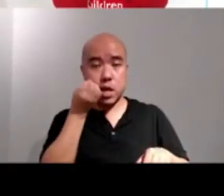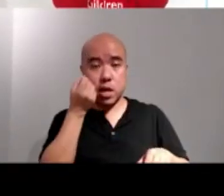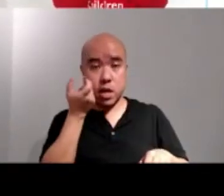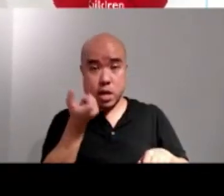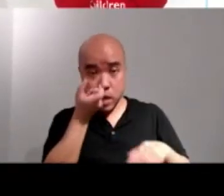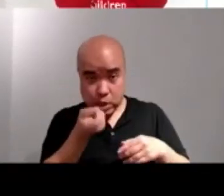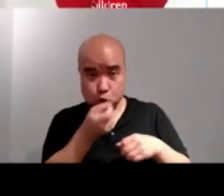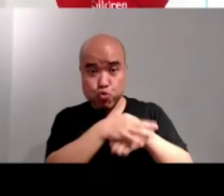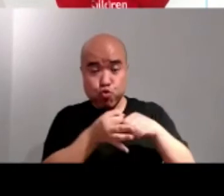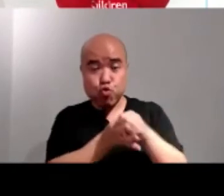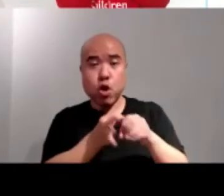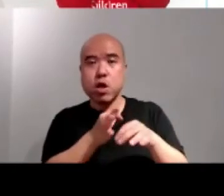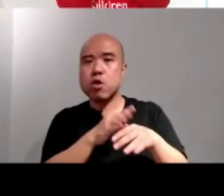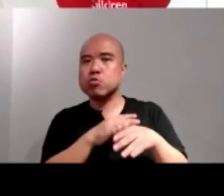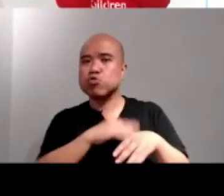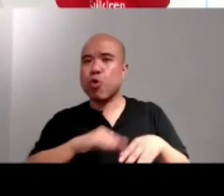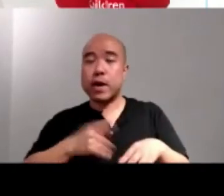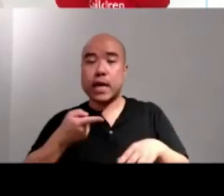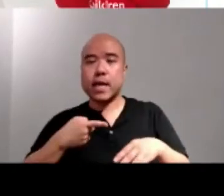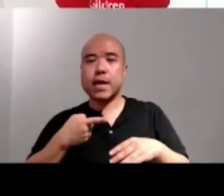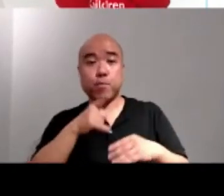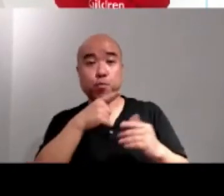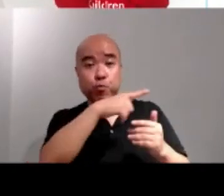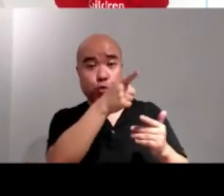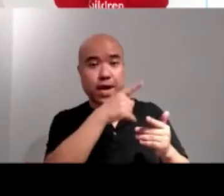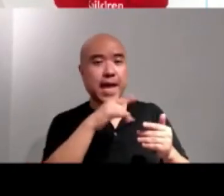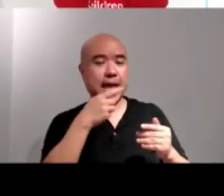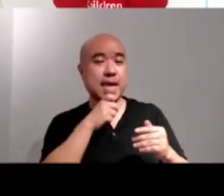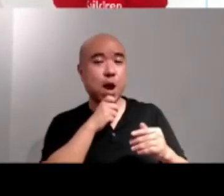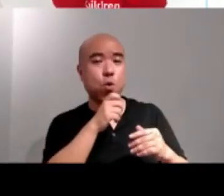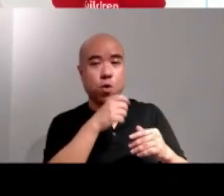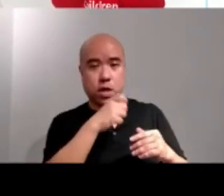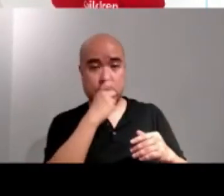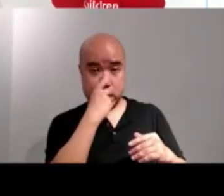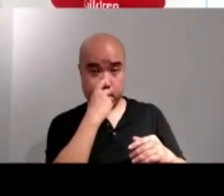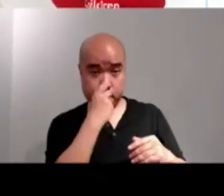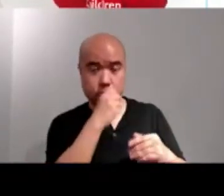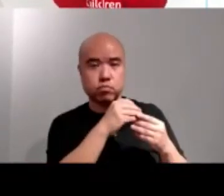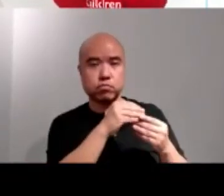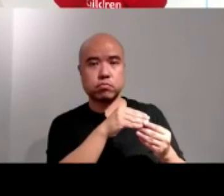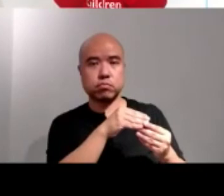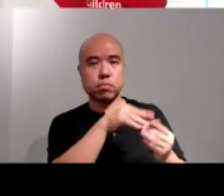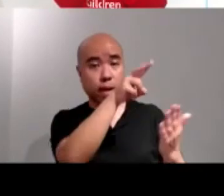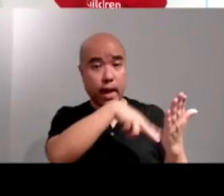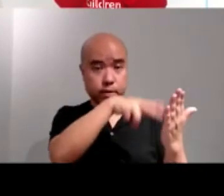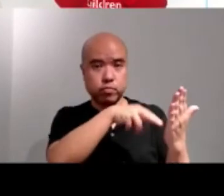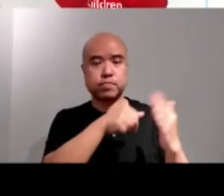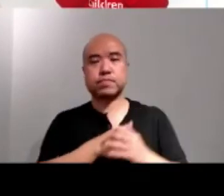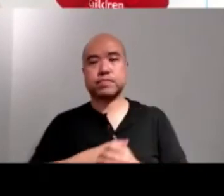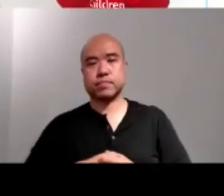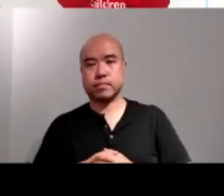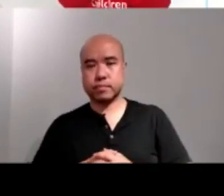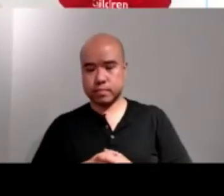要有个英文版嘅，同埋要附带其他嘅 IG post 啊、IG story。咁其实我们已经筹备